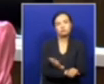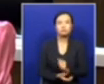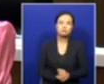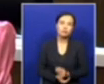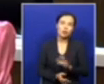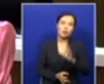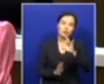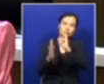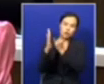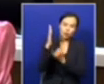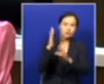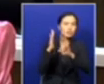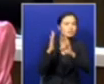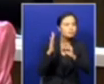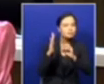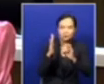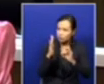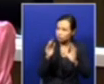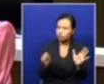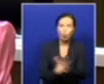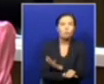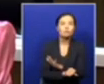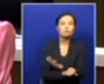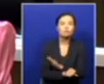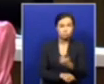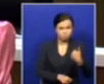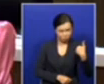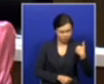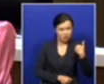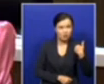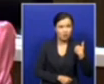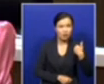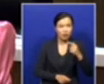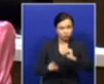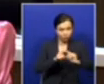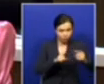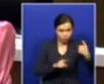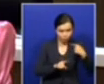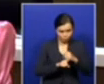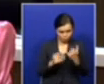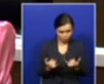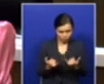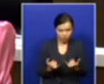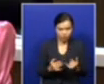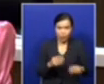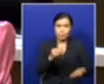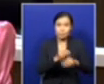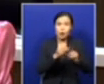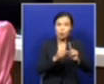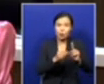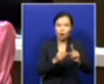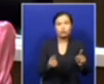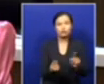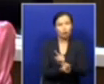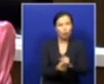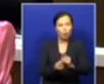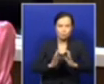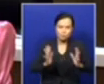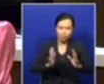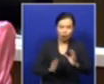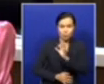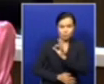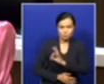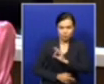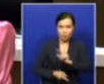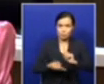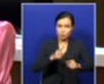77จังหวัดเหมาเข่งหมดนี่ยังมีอีกมากมายนะท่านประธานครับยิ่งวันนี้ท่านเพิ่มต้นทุนให้กับสังคมเยอะแยะเพื่อนสมาชิกหลายท่าน